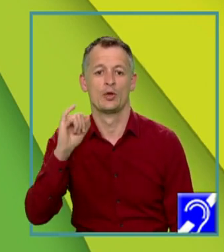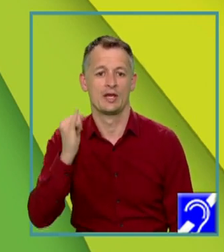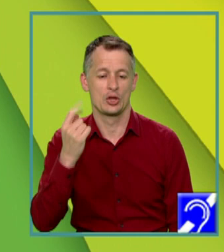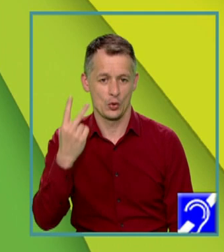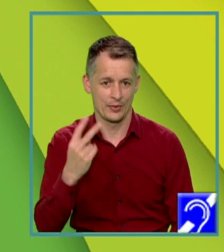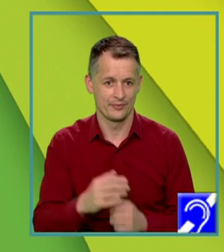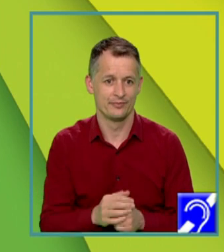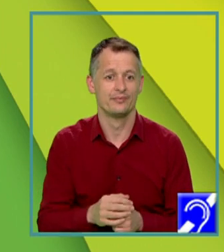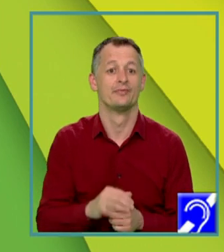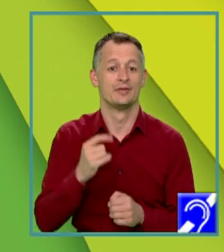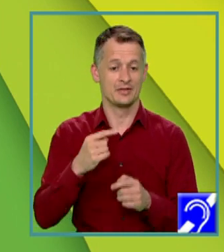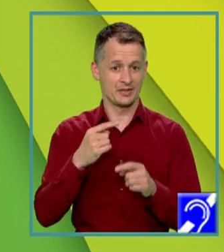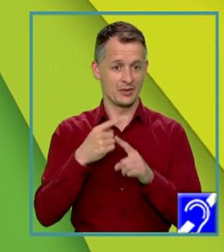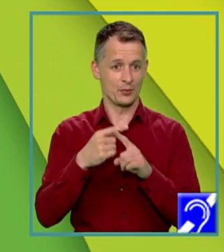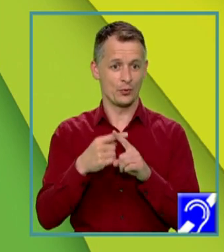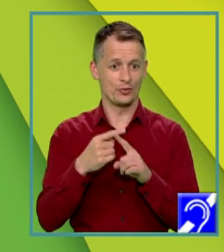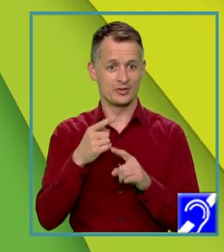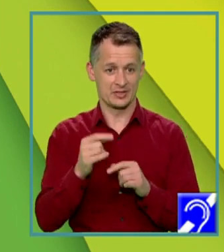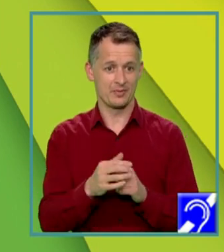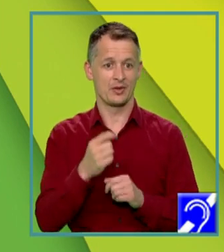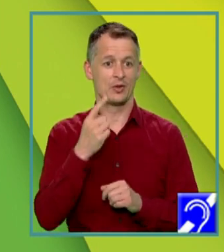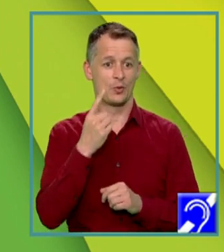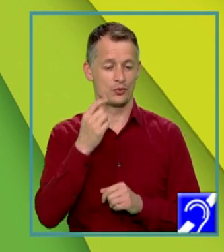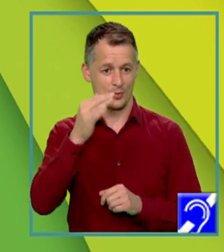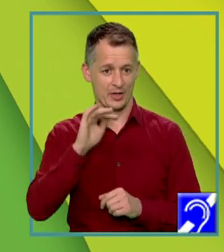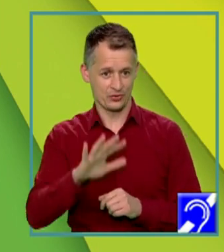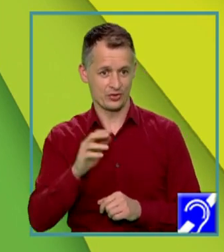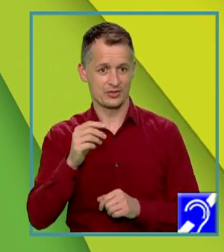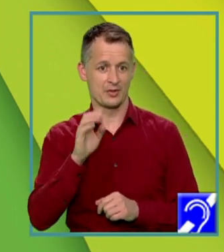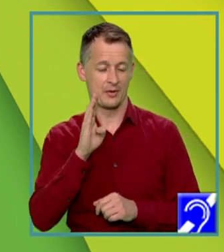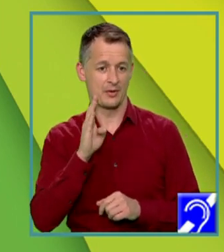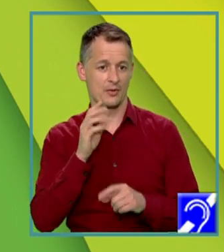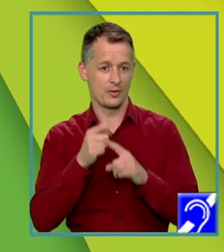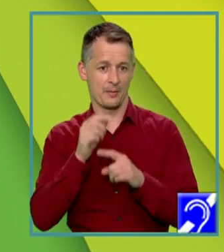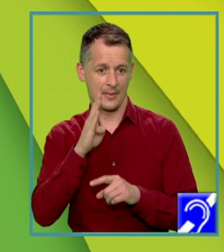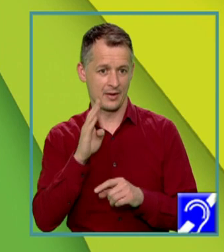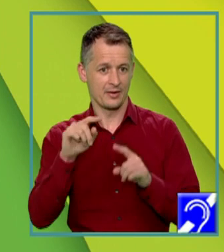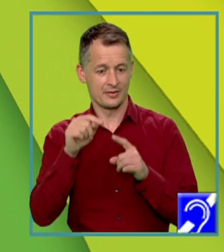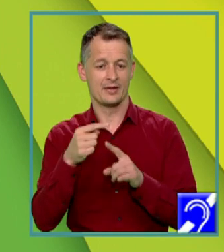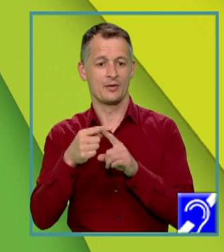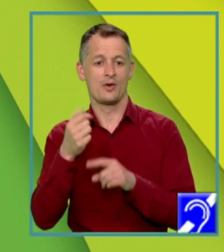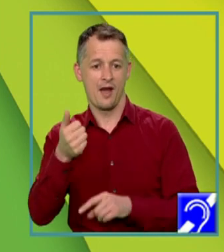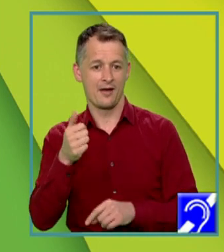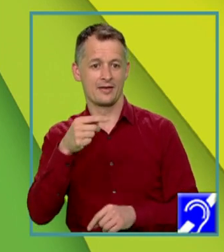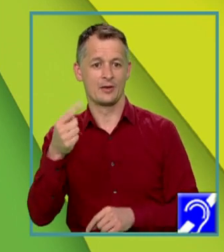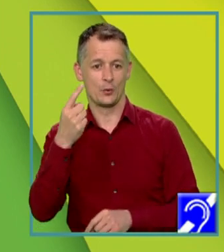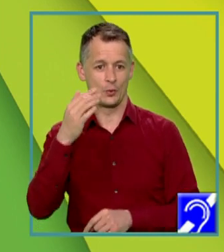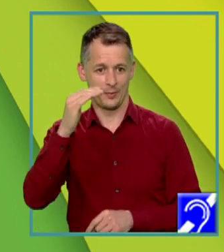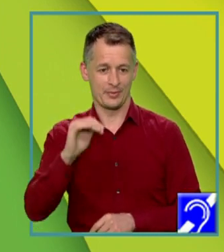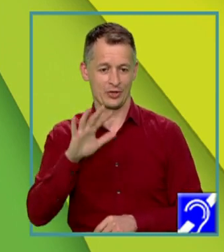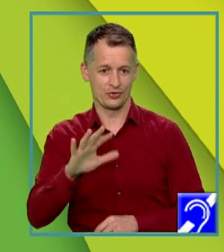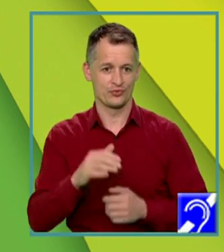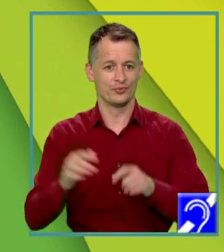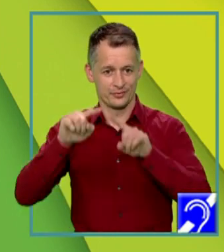apoi matricea 1 supra 5 b cu a b egal tot cu matricea e doi de relațiile 1 și 2 de